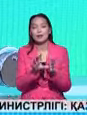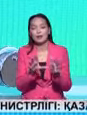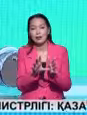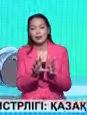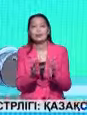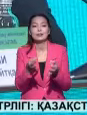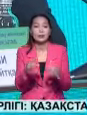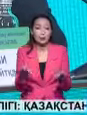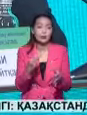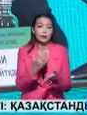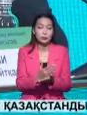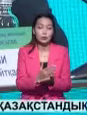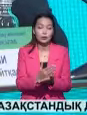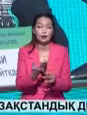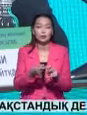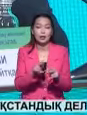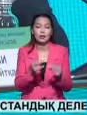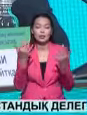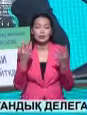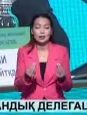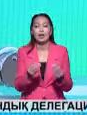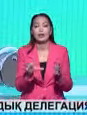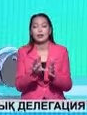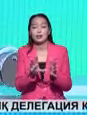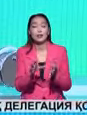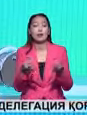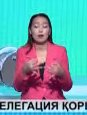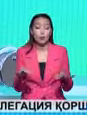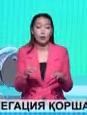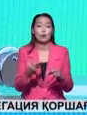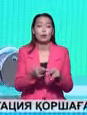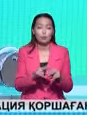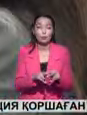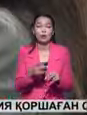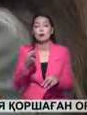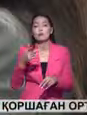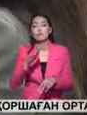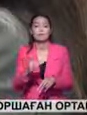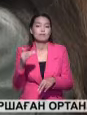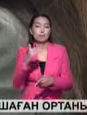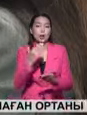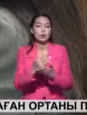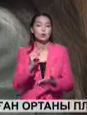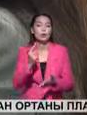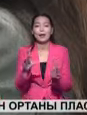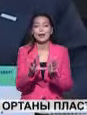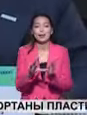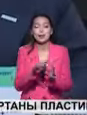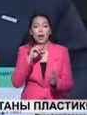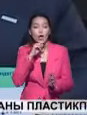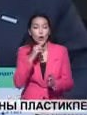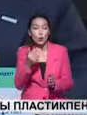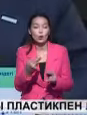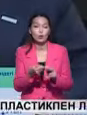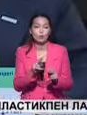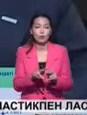энергетикалық тәуелсіздік те бар. Бүгінгі таңда энергетикалық тәуелсіздік бұл алдыңғы қатарға шығып отыр. Өйткені энергия экономикамыз ол